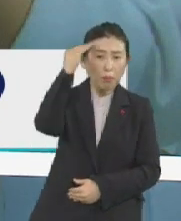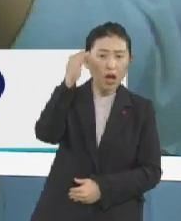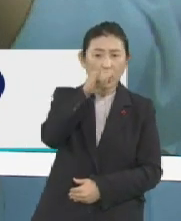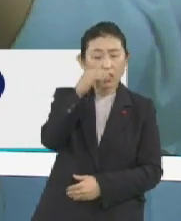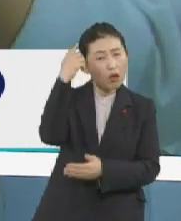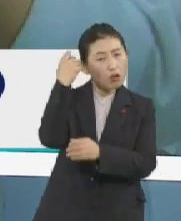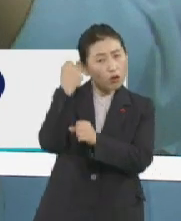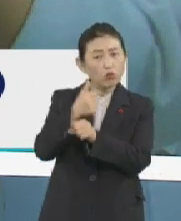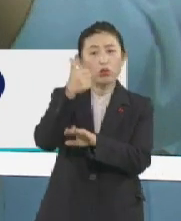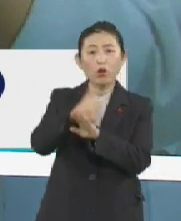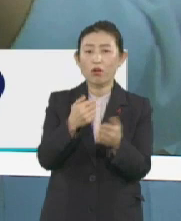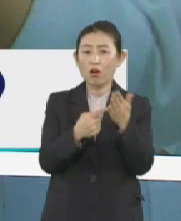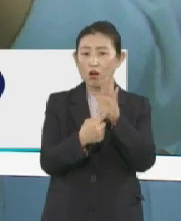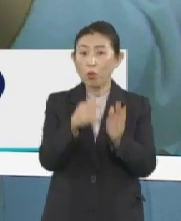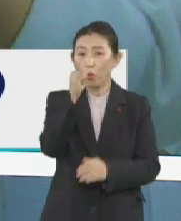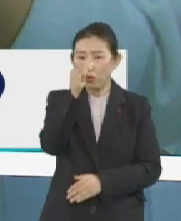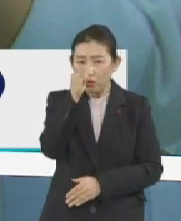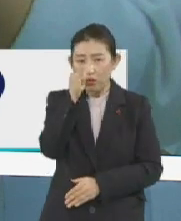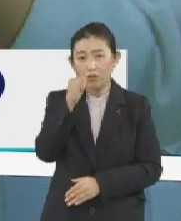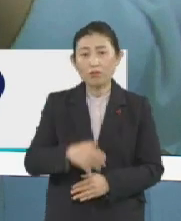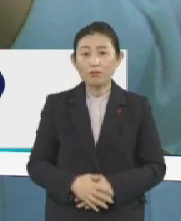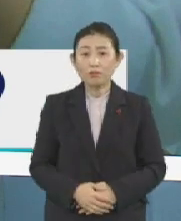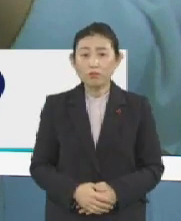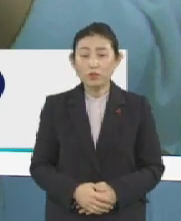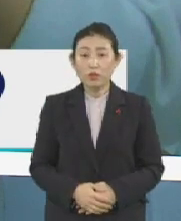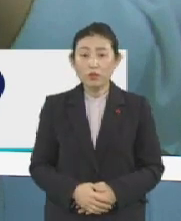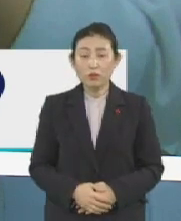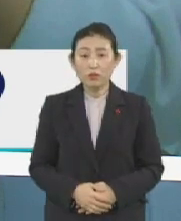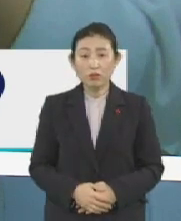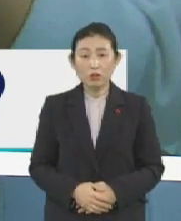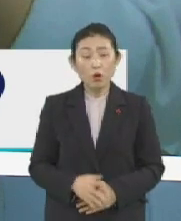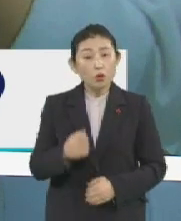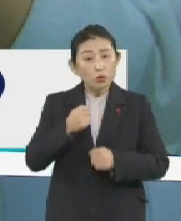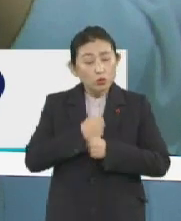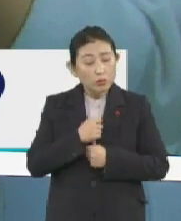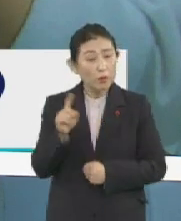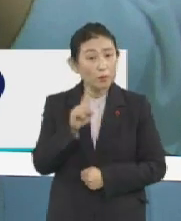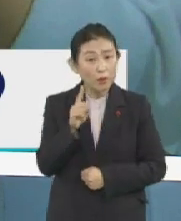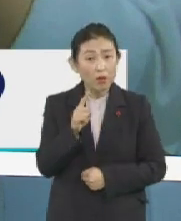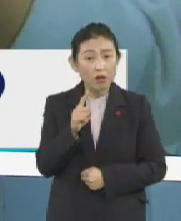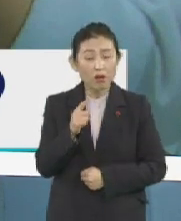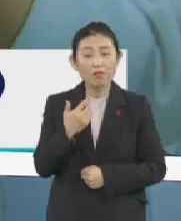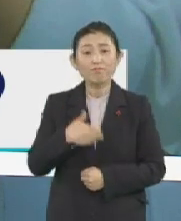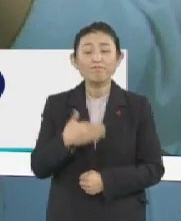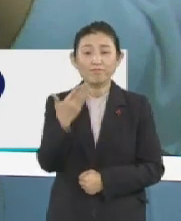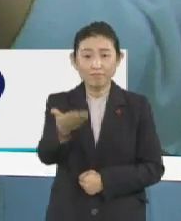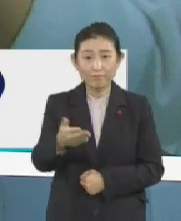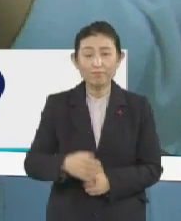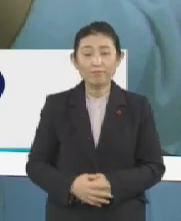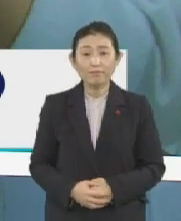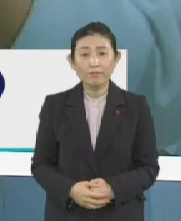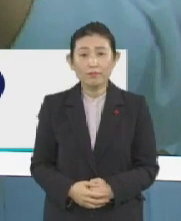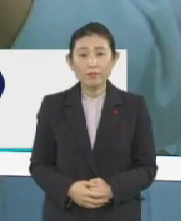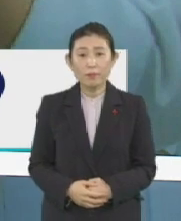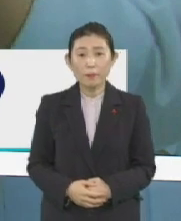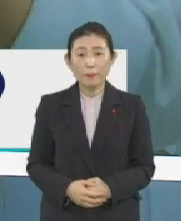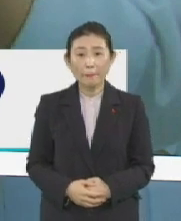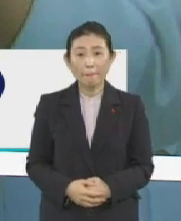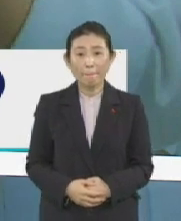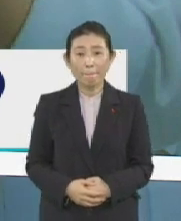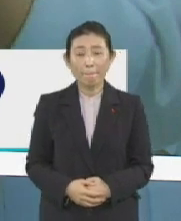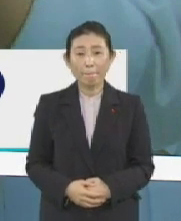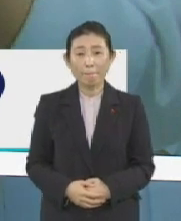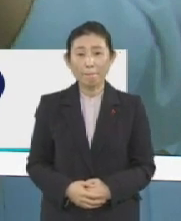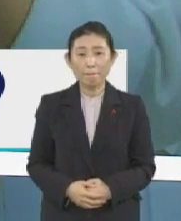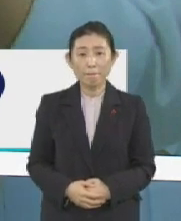준다는 연구 결과가 나와 관심을 모으고 있는데요. 어떤 점을 주의해야 하는지 닥터리포트에서 자세히 알려드립니다. 김종엽